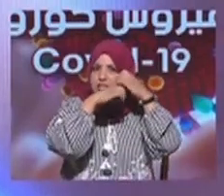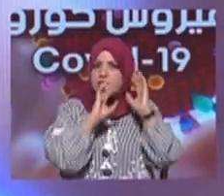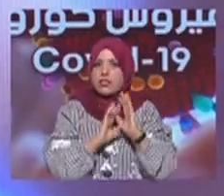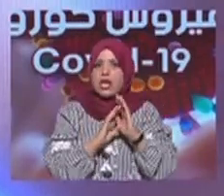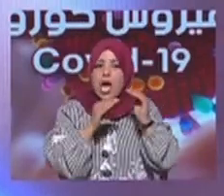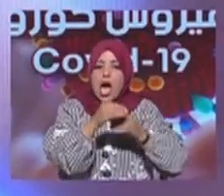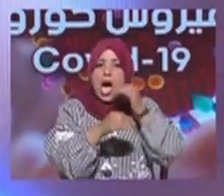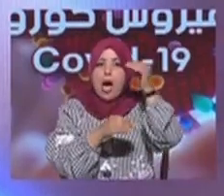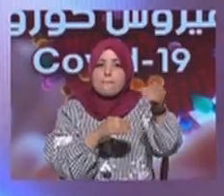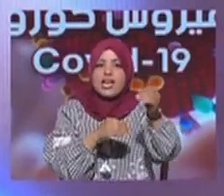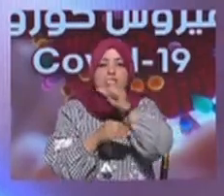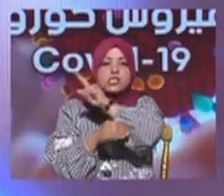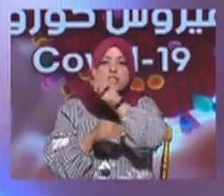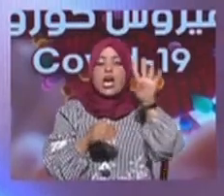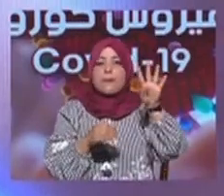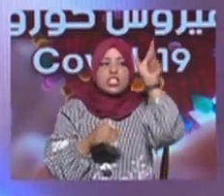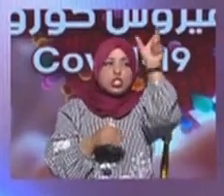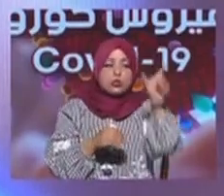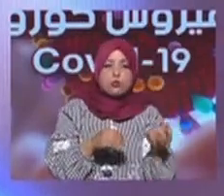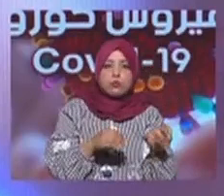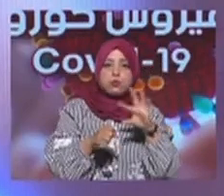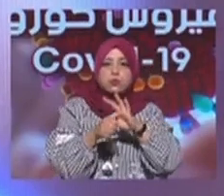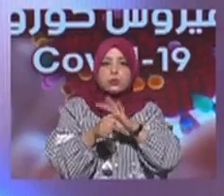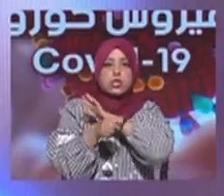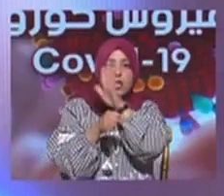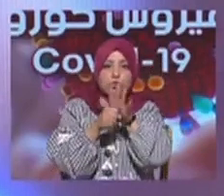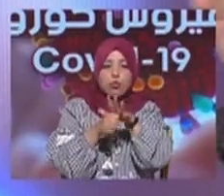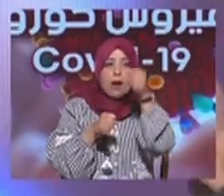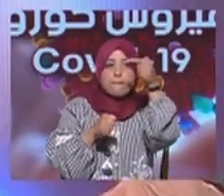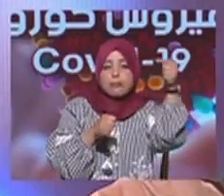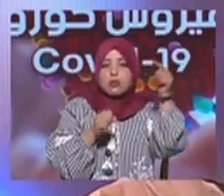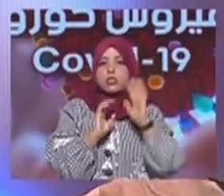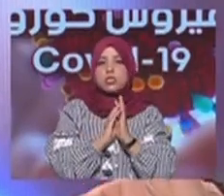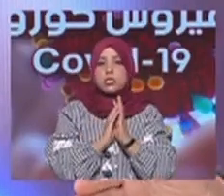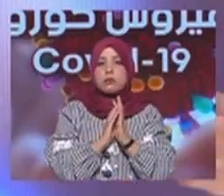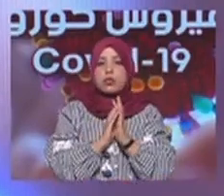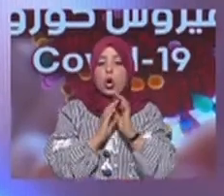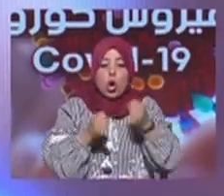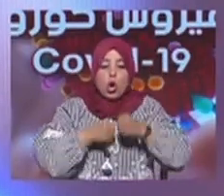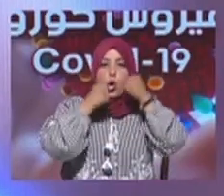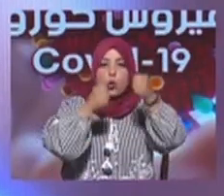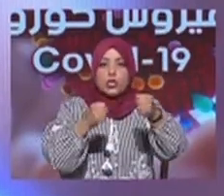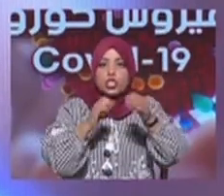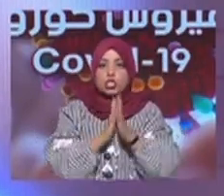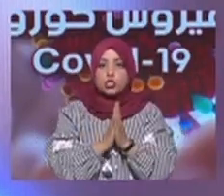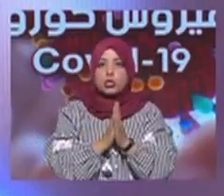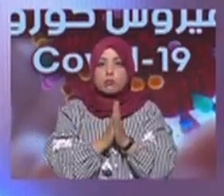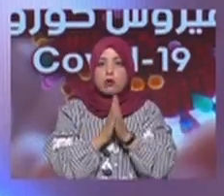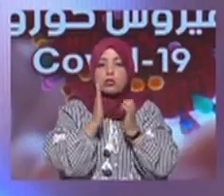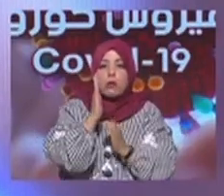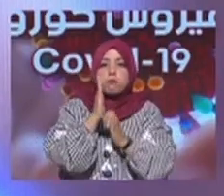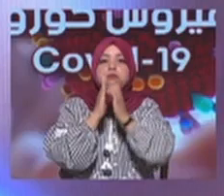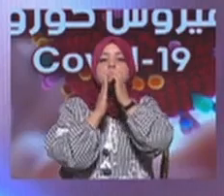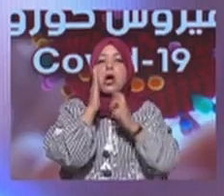فما عباد يظهروا ولاو سلبيين واخرين يبداو مازالوا وينجموا يزيدوا يقعدوا وصل حتى اكثر من 30 يوم عباد قاعدوا